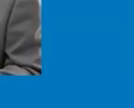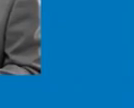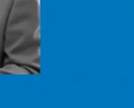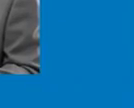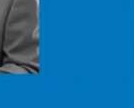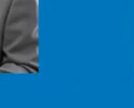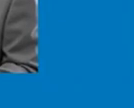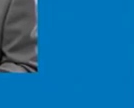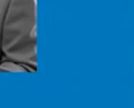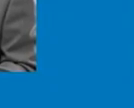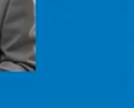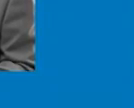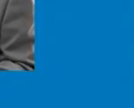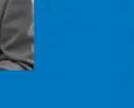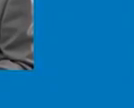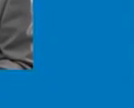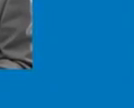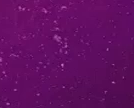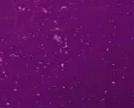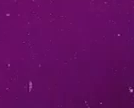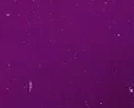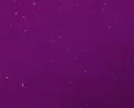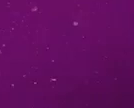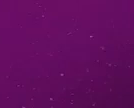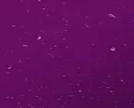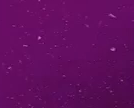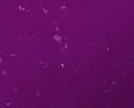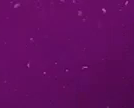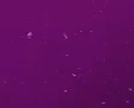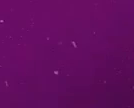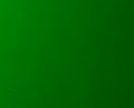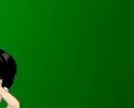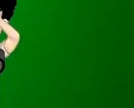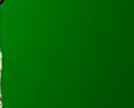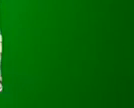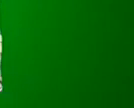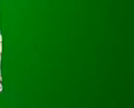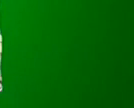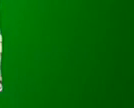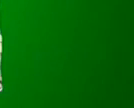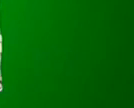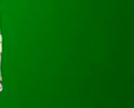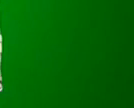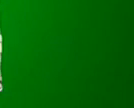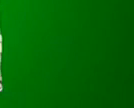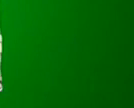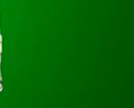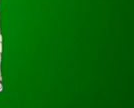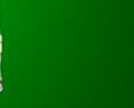buni hissiy aql zakovatga ega rahbar deyish mumkin. Qaror qabul qilish va xulosa yasash. Qaror qabul qilish maqsadga